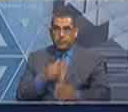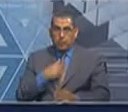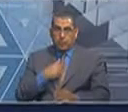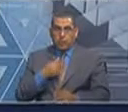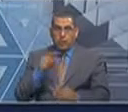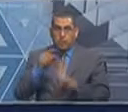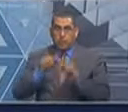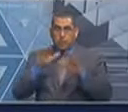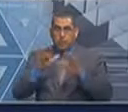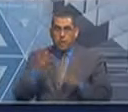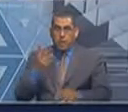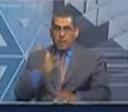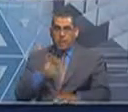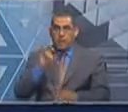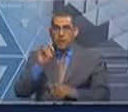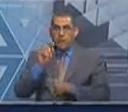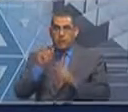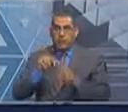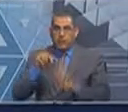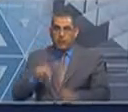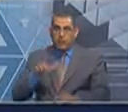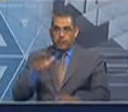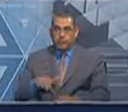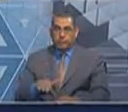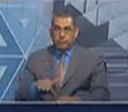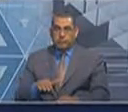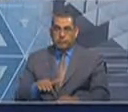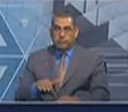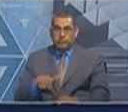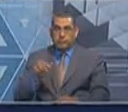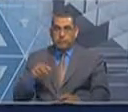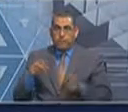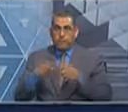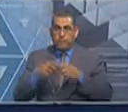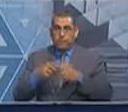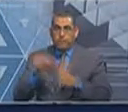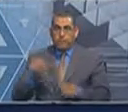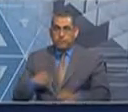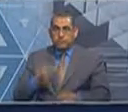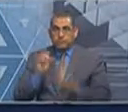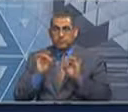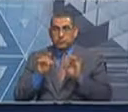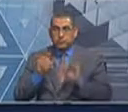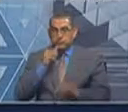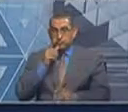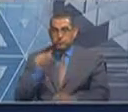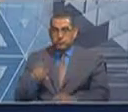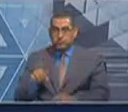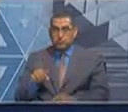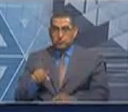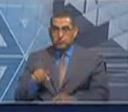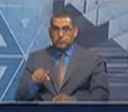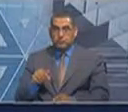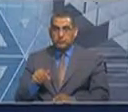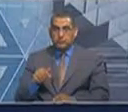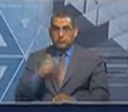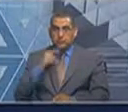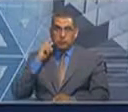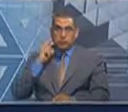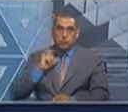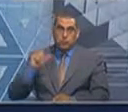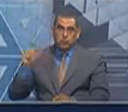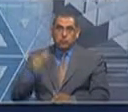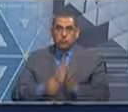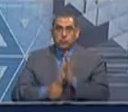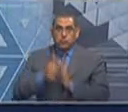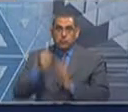خصومات تصل لحد 50%. المعرض ما شاء الله طبعا ليه سمعة كويسة جدا